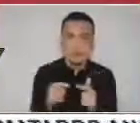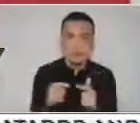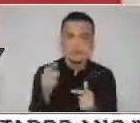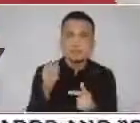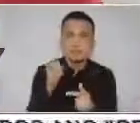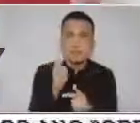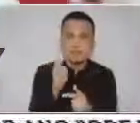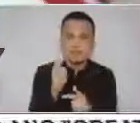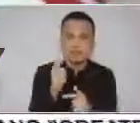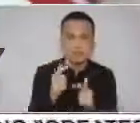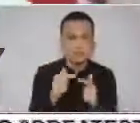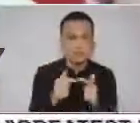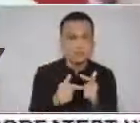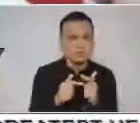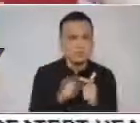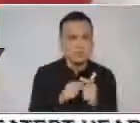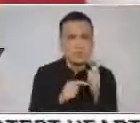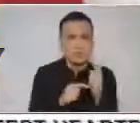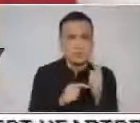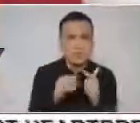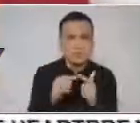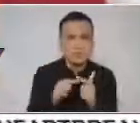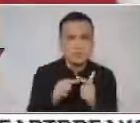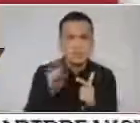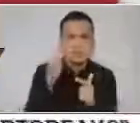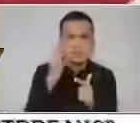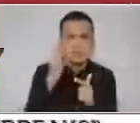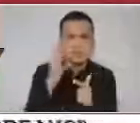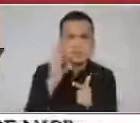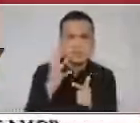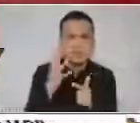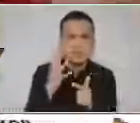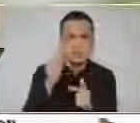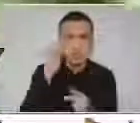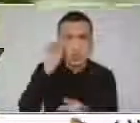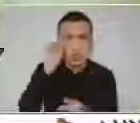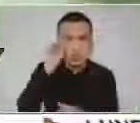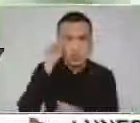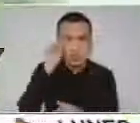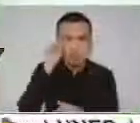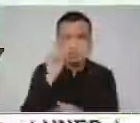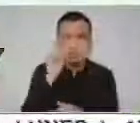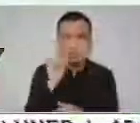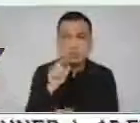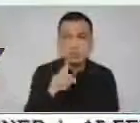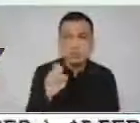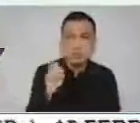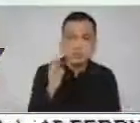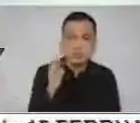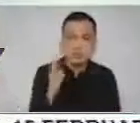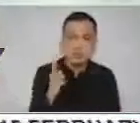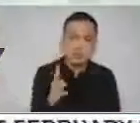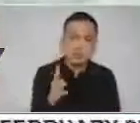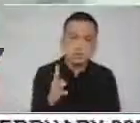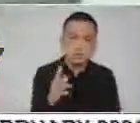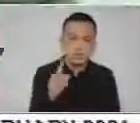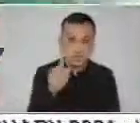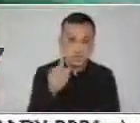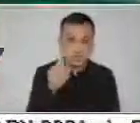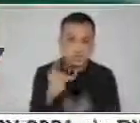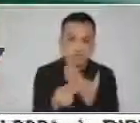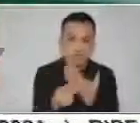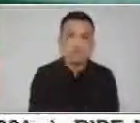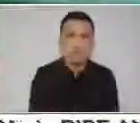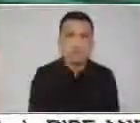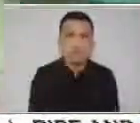pesos. Dati nag 1,000 pa yan. Ang pechay bagyo natin ay 140 pesos ang per kilo na stable.